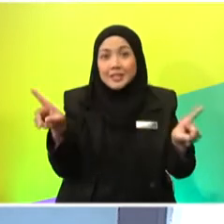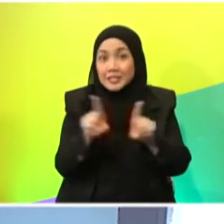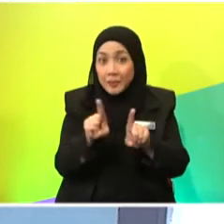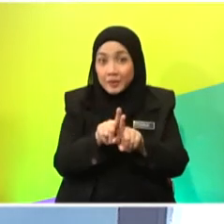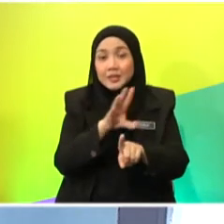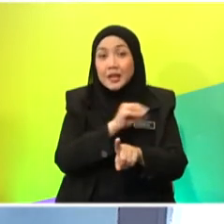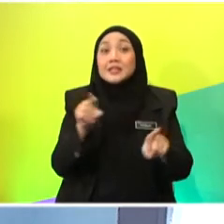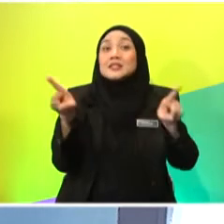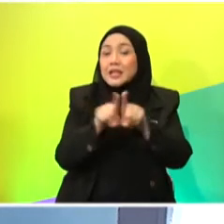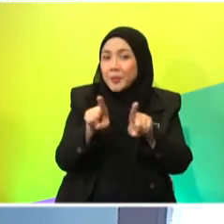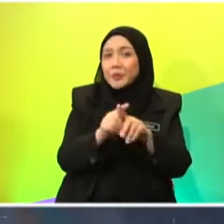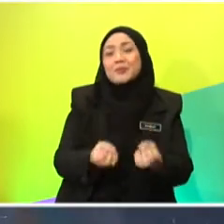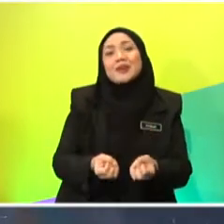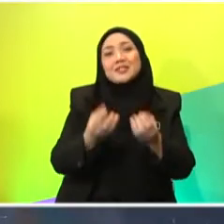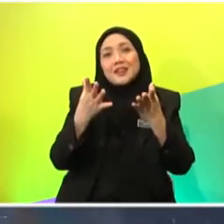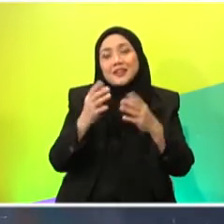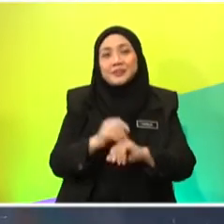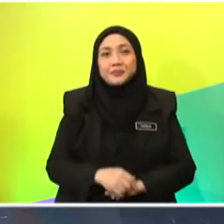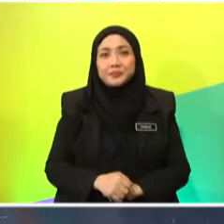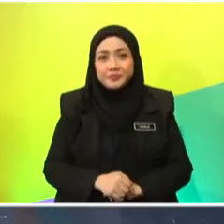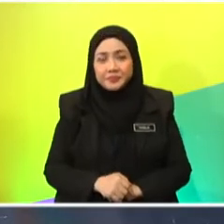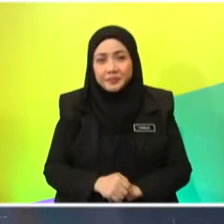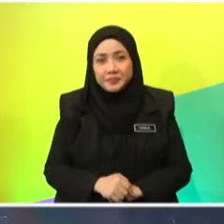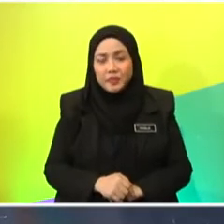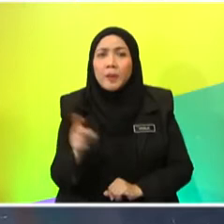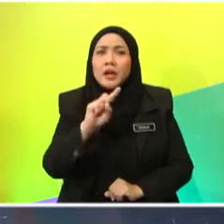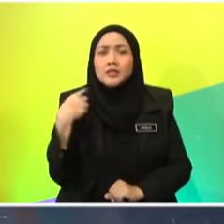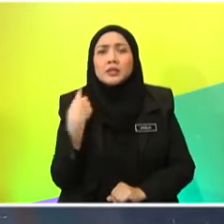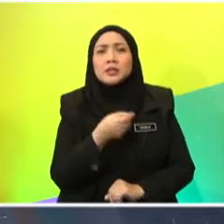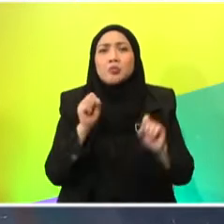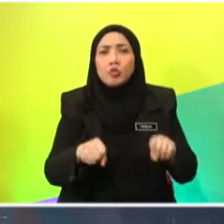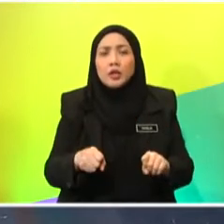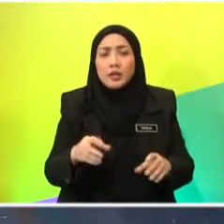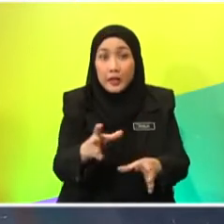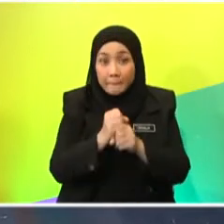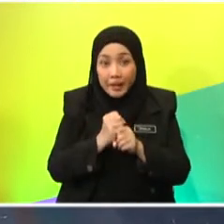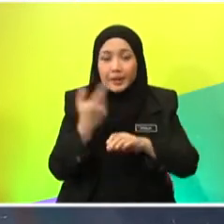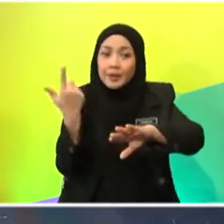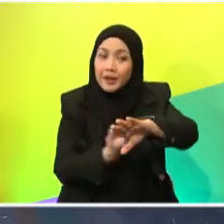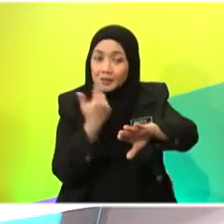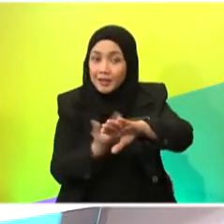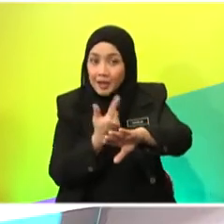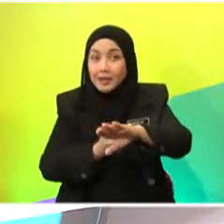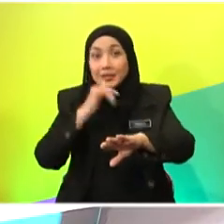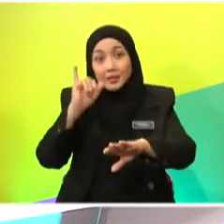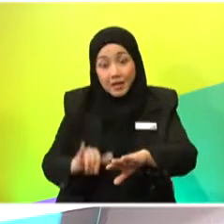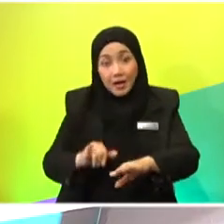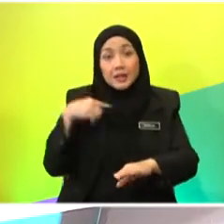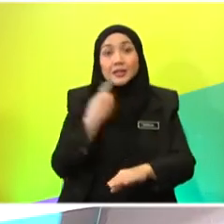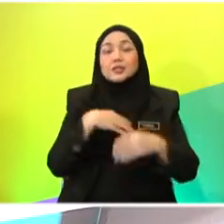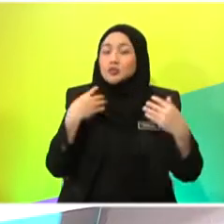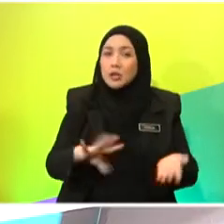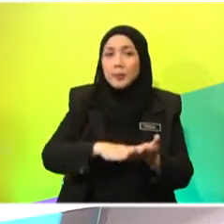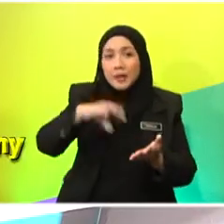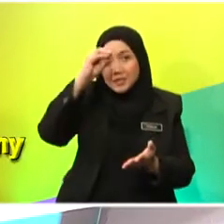banyak by djenggo dimana kita beli dapat bahan pembelajaran kita pada hari ini saya go Kipay kitabul ia dapat semua nih latihan